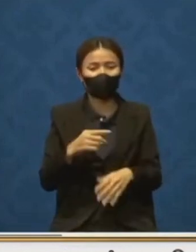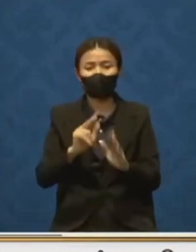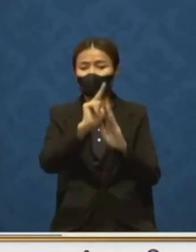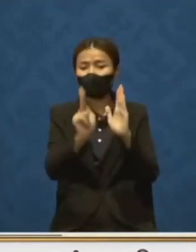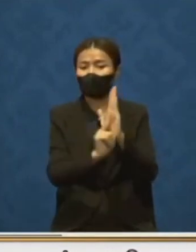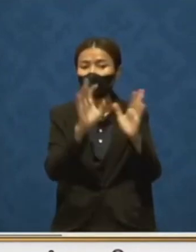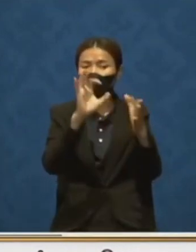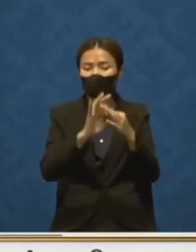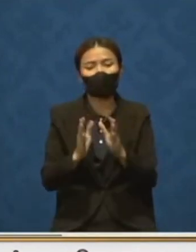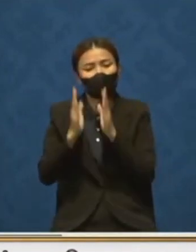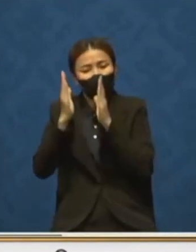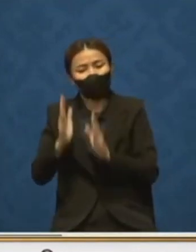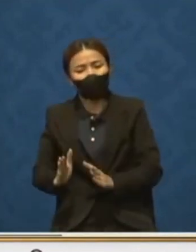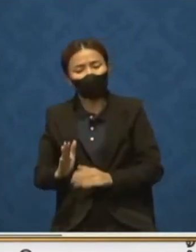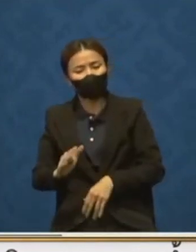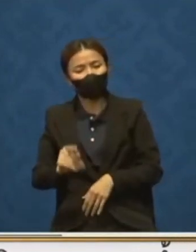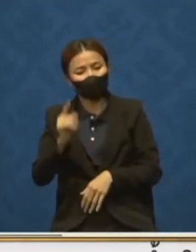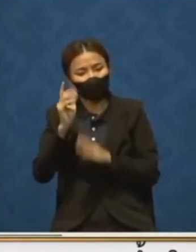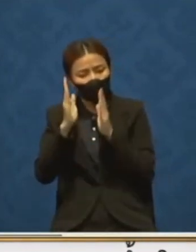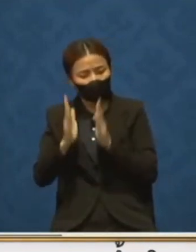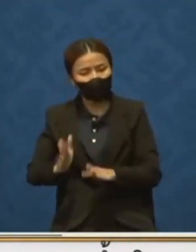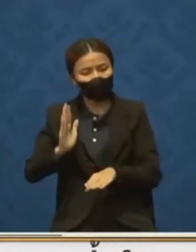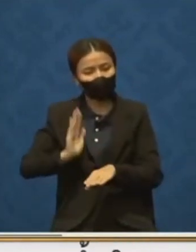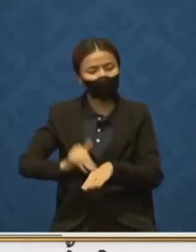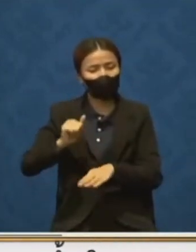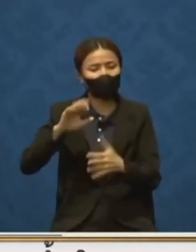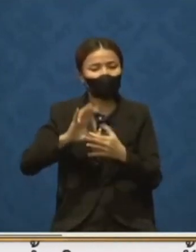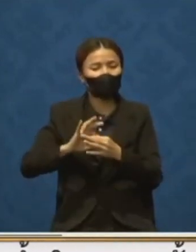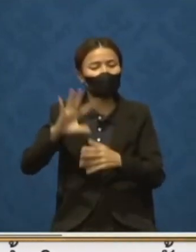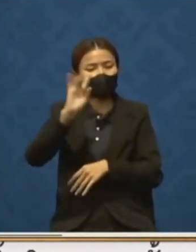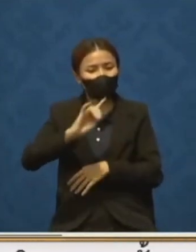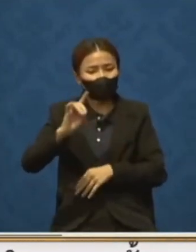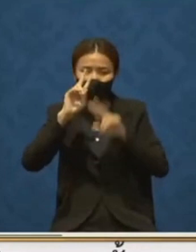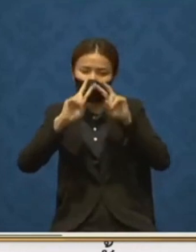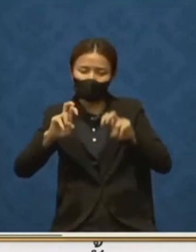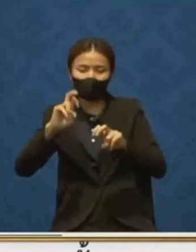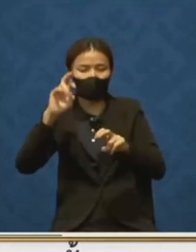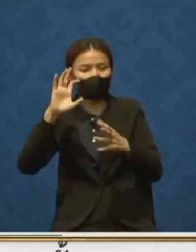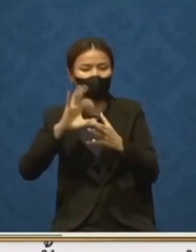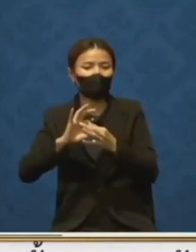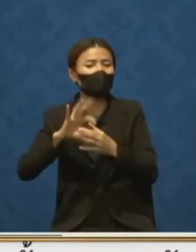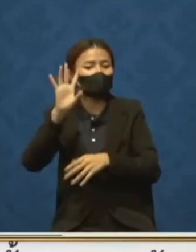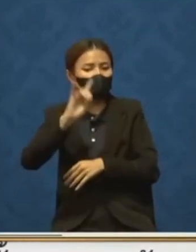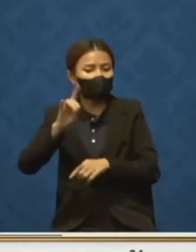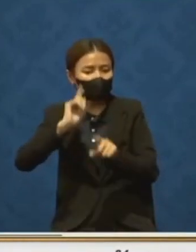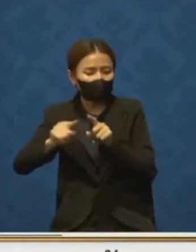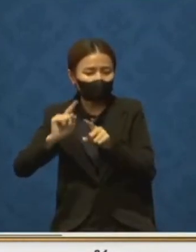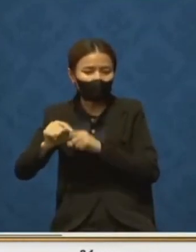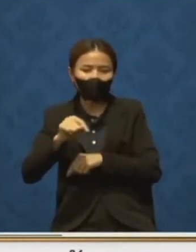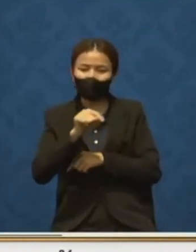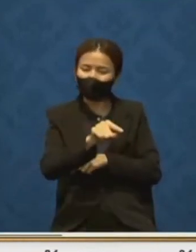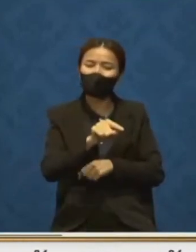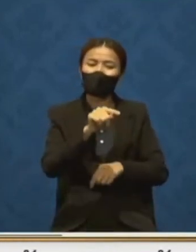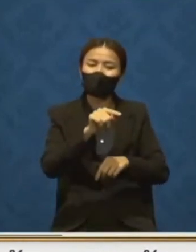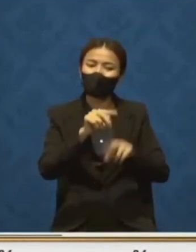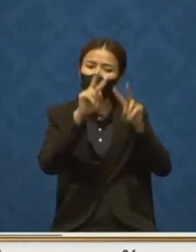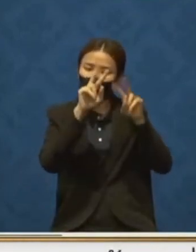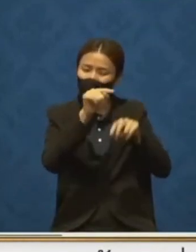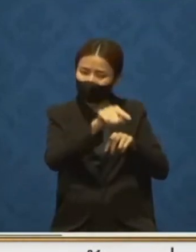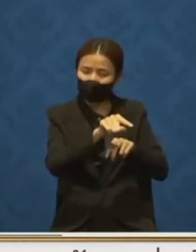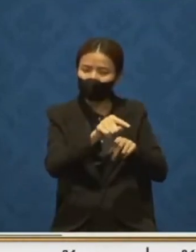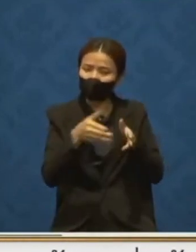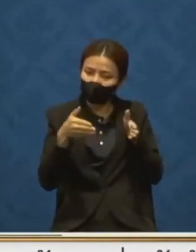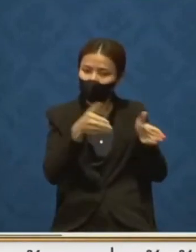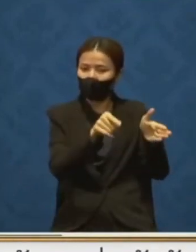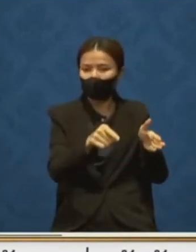มนั้นไม่ได้ไปข้องเกี่ยวหรือว่าไม่ได้ไปก้าวล่วงถึงสัตว์เลี้ยงของพี่น้องประชาชนที่เป็นเก